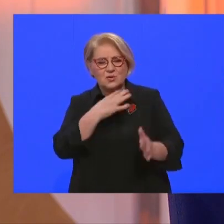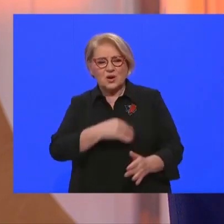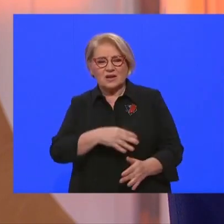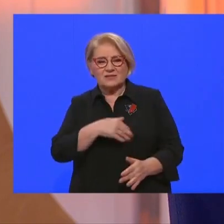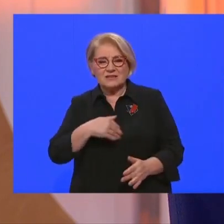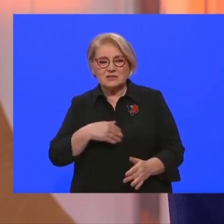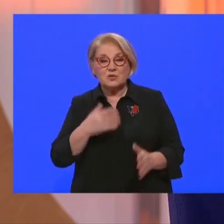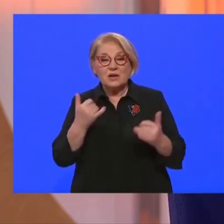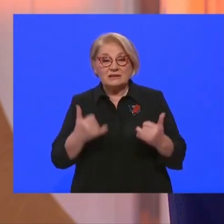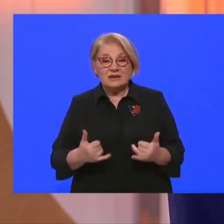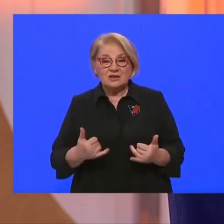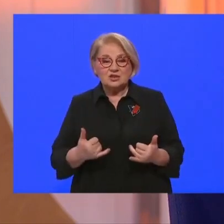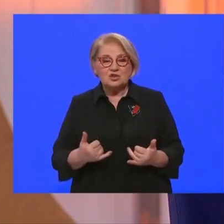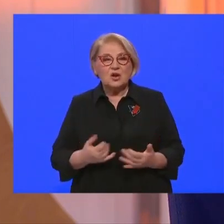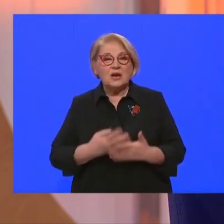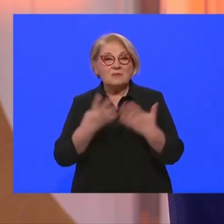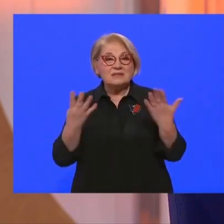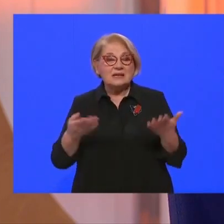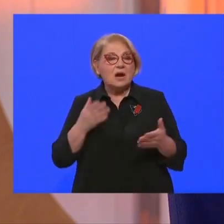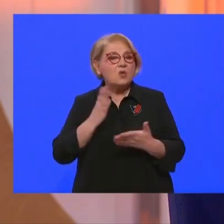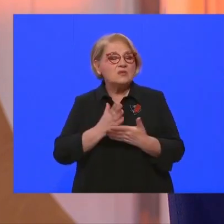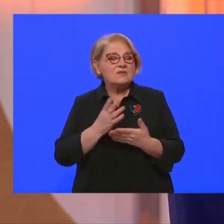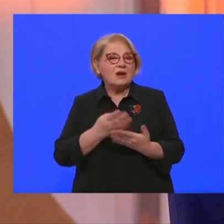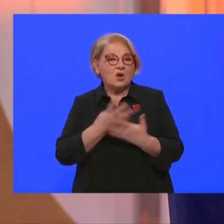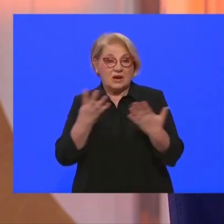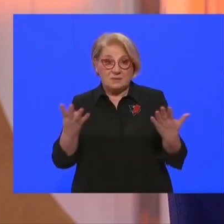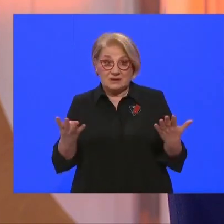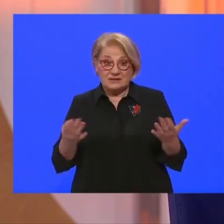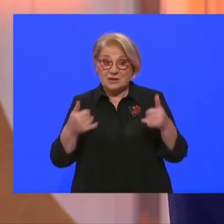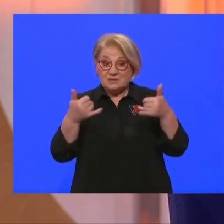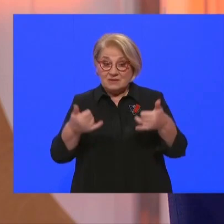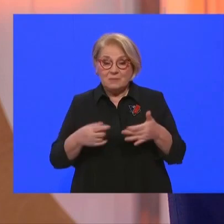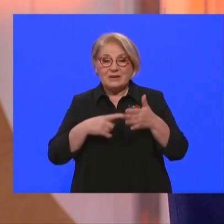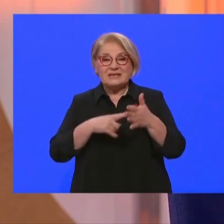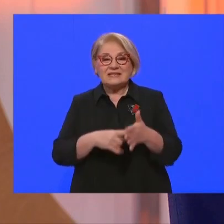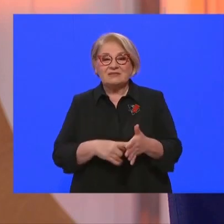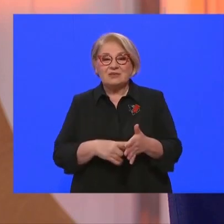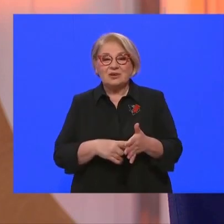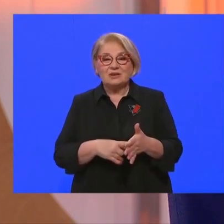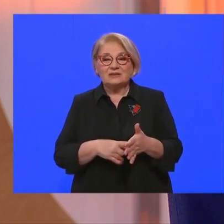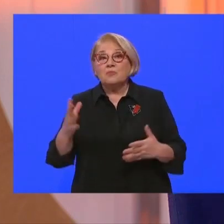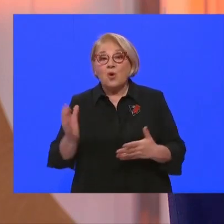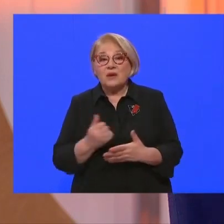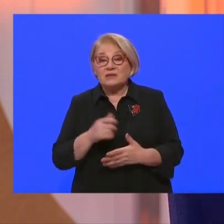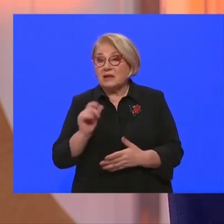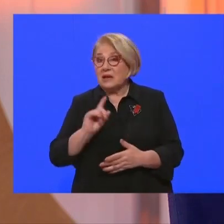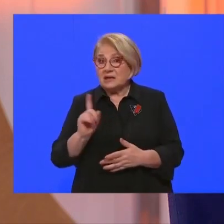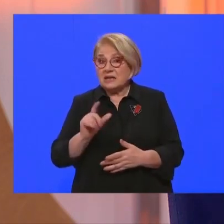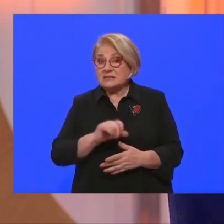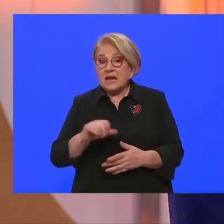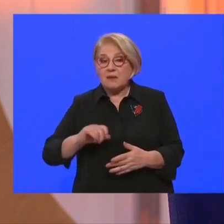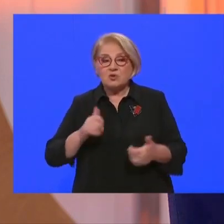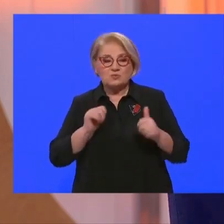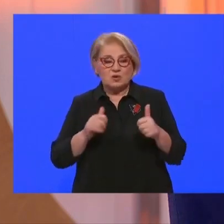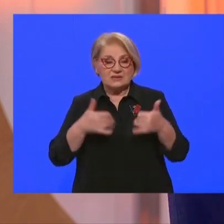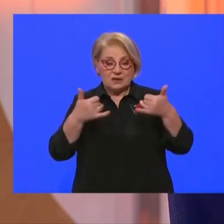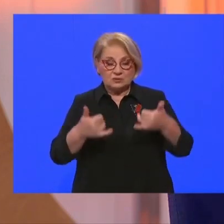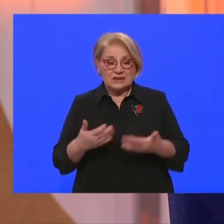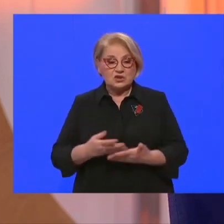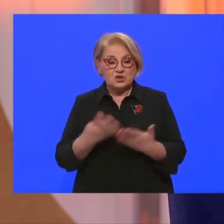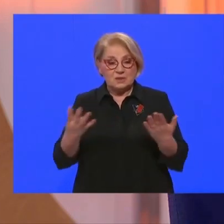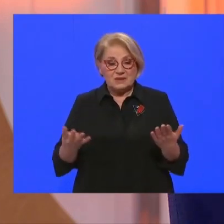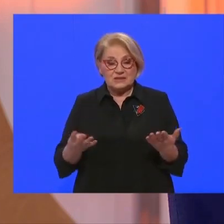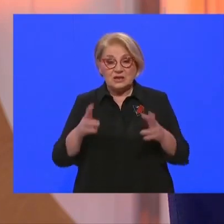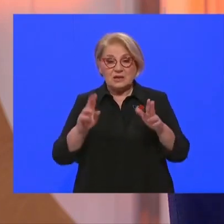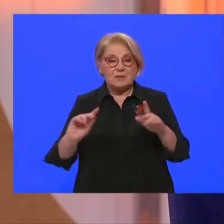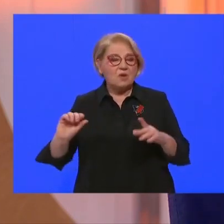U današnjoj emisiji, kao i u svakoj emisiji, mi vam predstavljamo životne. U današnjoj emisiji ipak